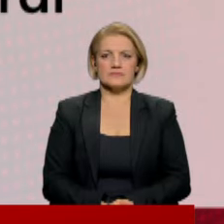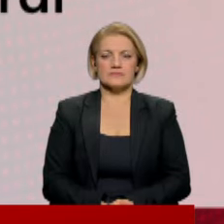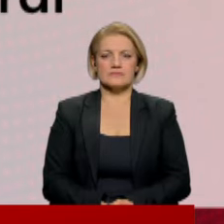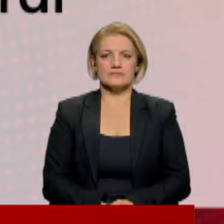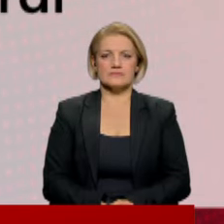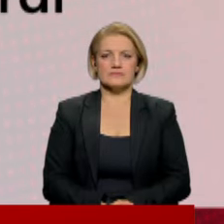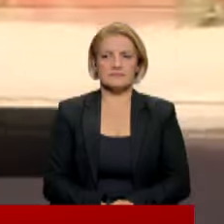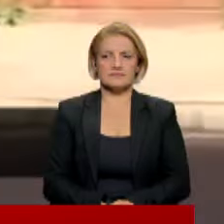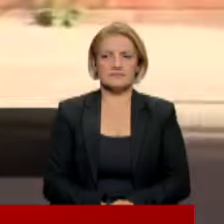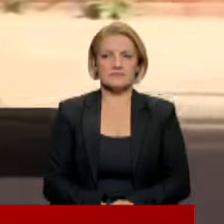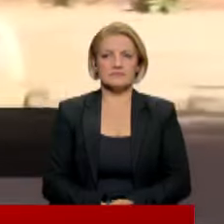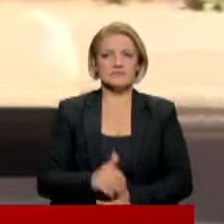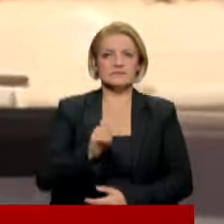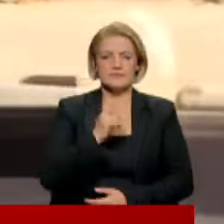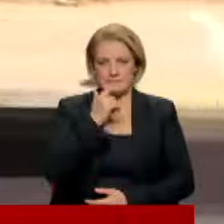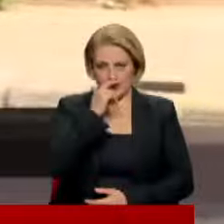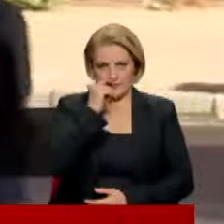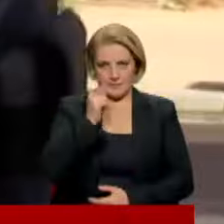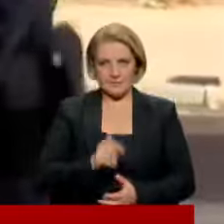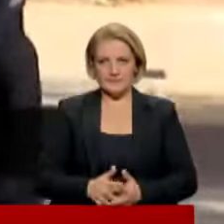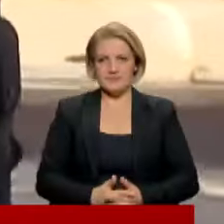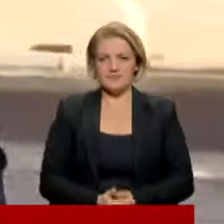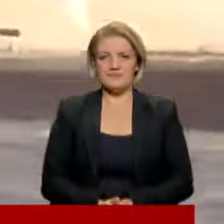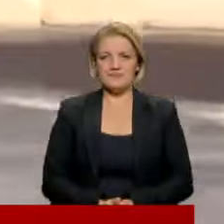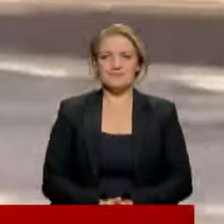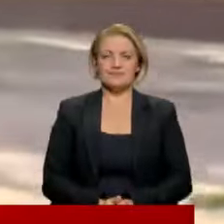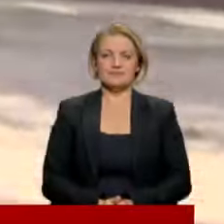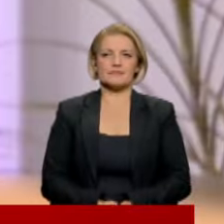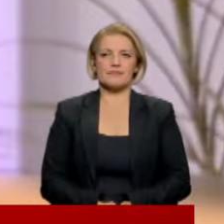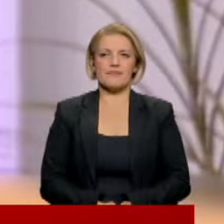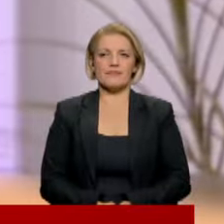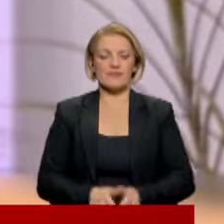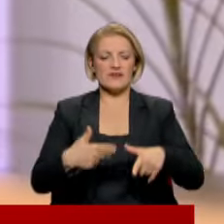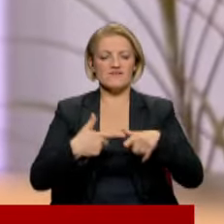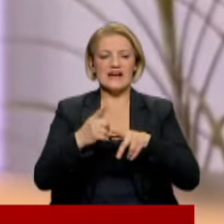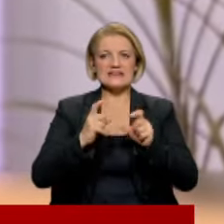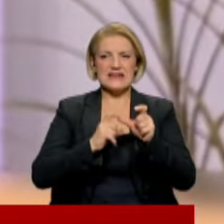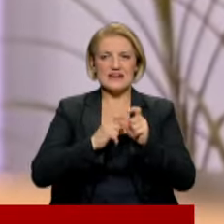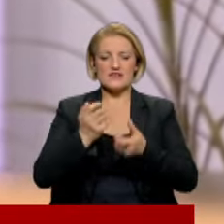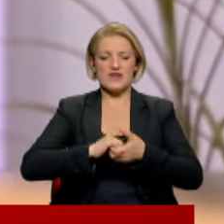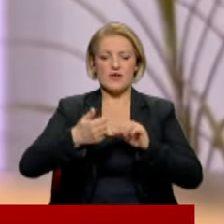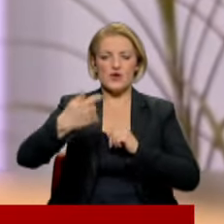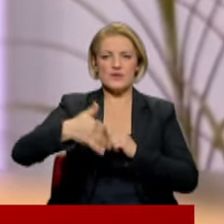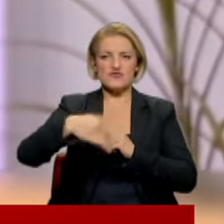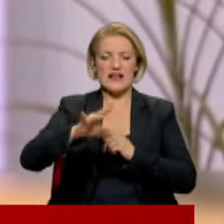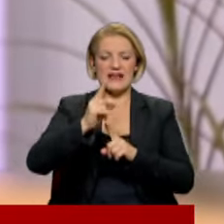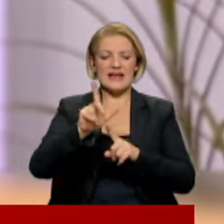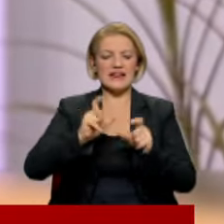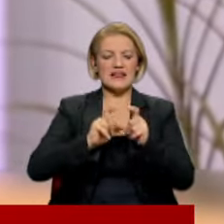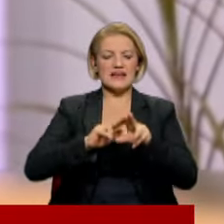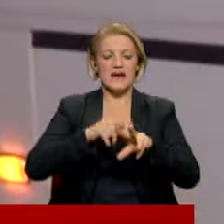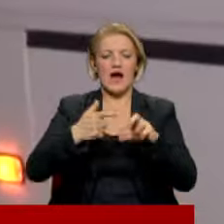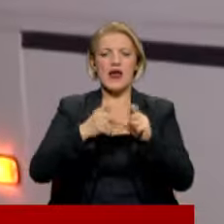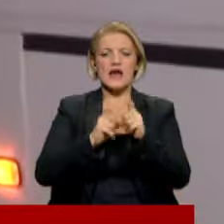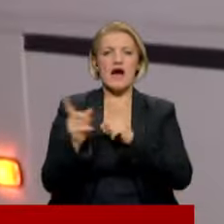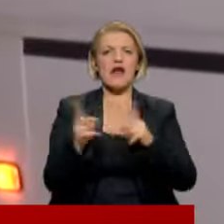ben onu Tamam savcıyı neden tehdit ettiniz arayarak geri zekalı Fırat Sarı ve çetenin yöneticilerinden İlker g arasında